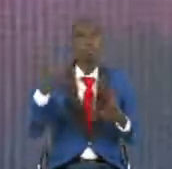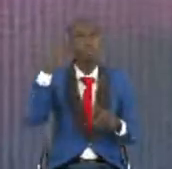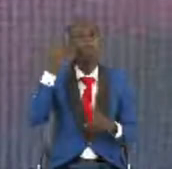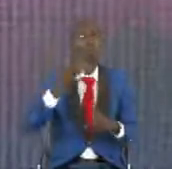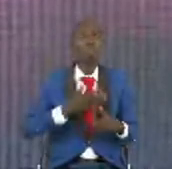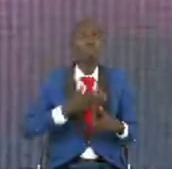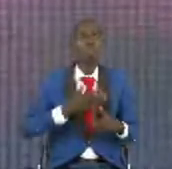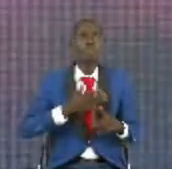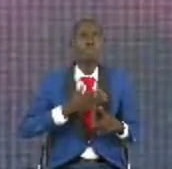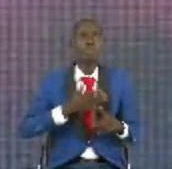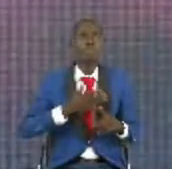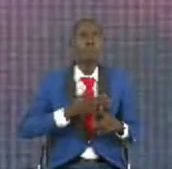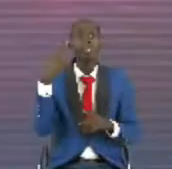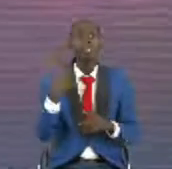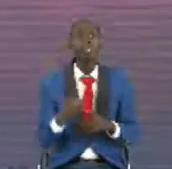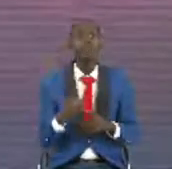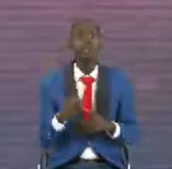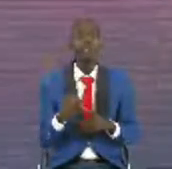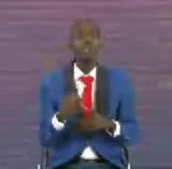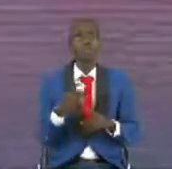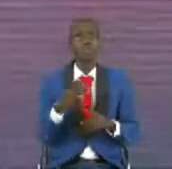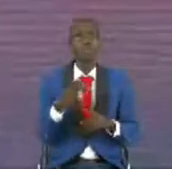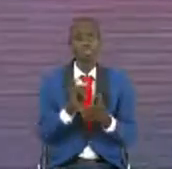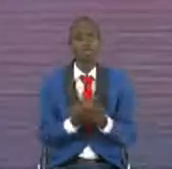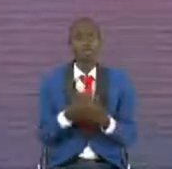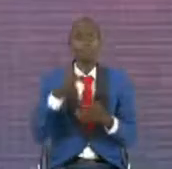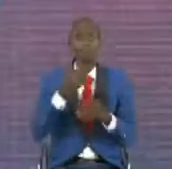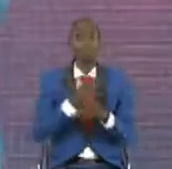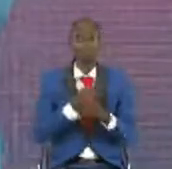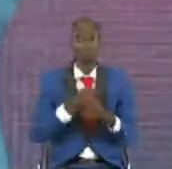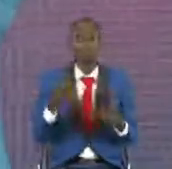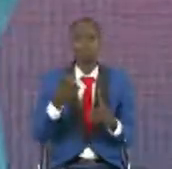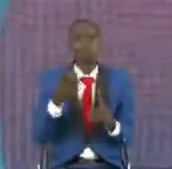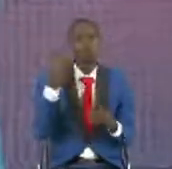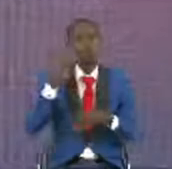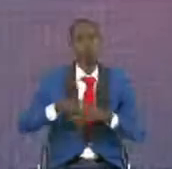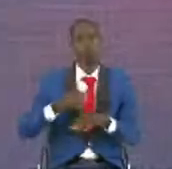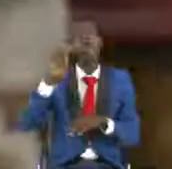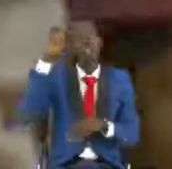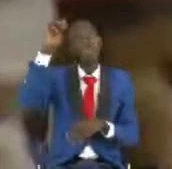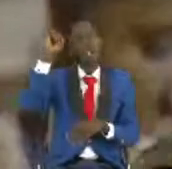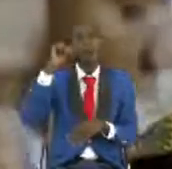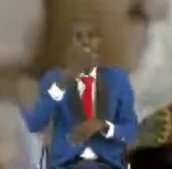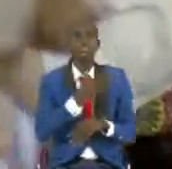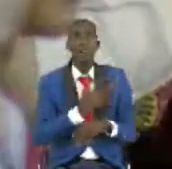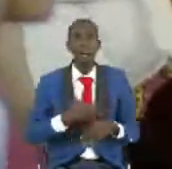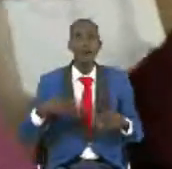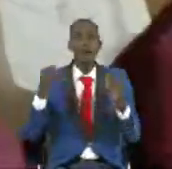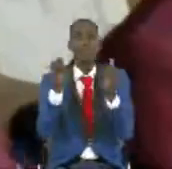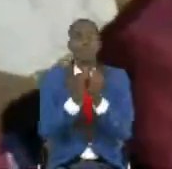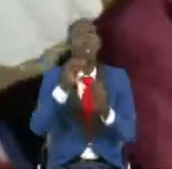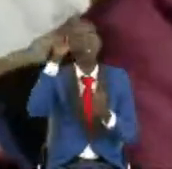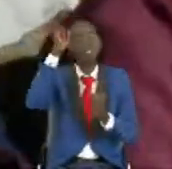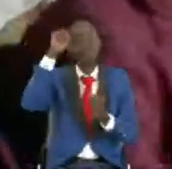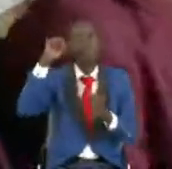iniquités. Le châtiment qui me donne la paix est tombé sur lui. Voyez ceci. Et c'est par ses maîtrissures